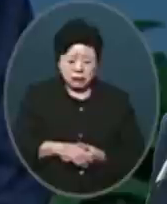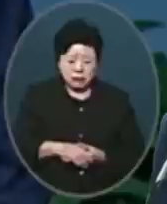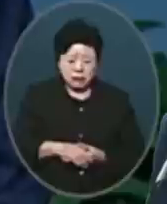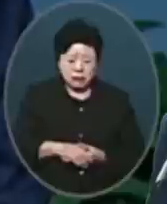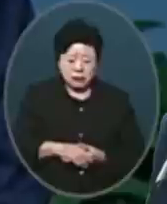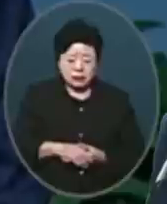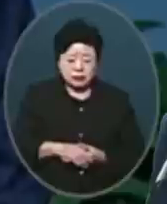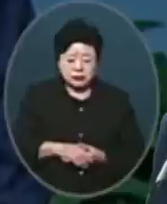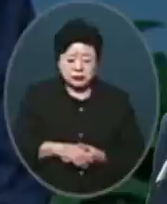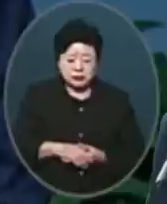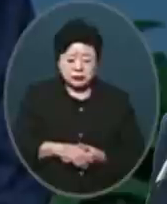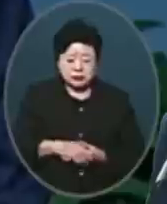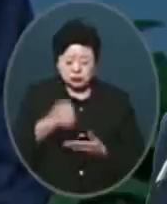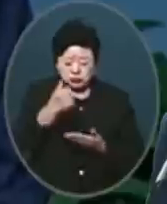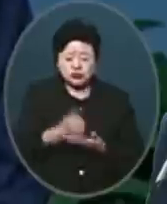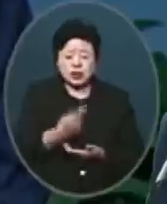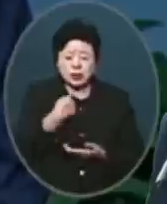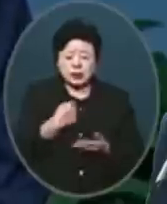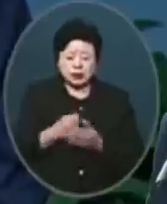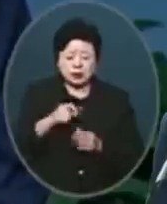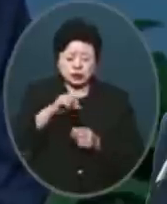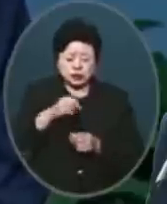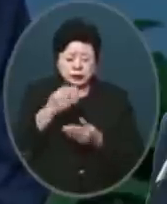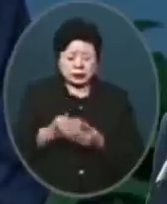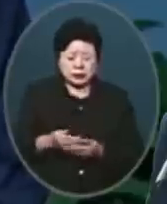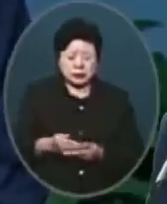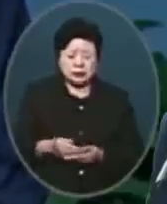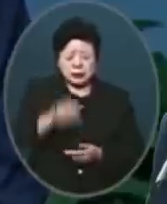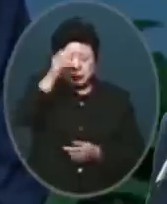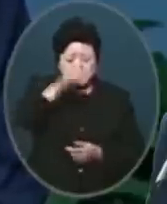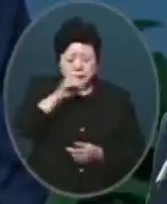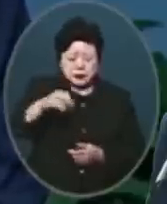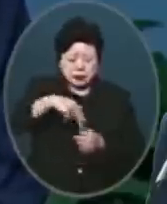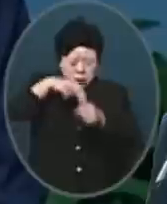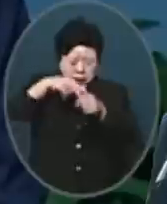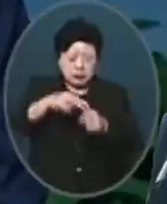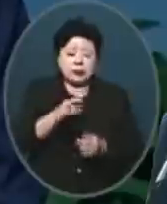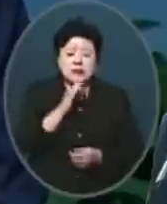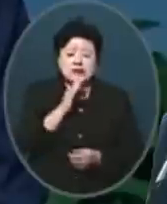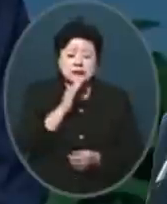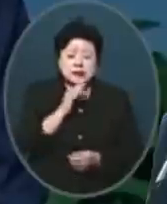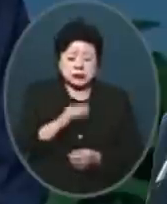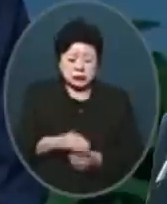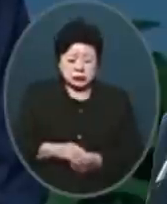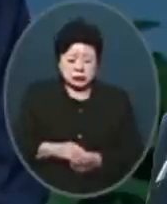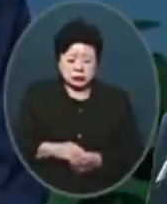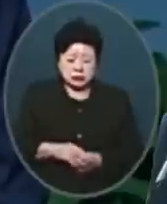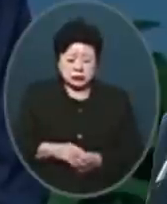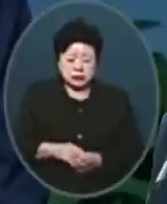우리는 마땅하게 정죄를 받아서 십자가에 매달리는데 무슨 잔소리를 하냐?